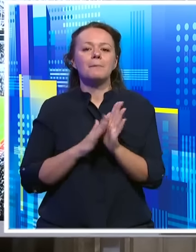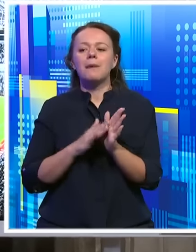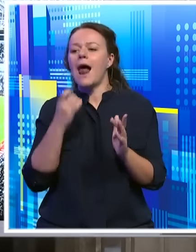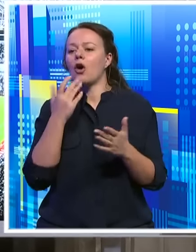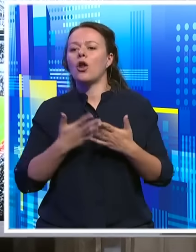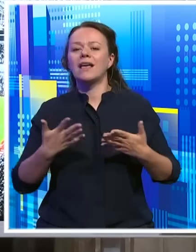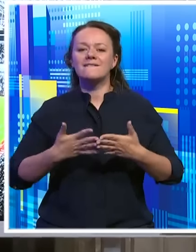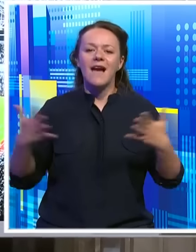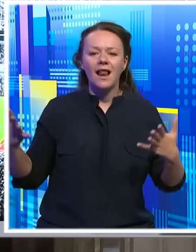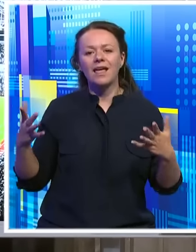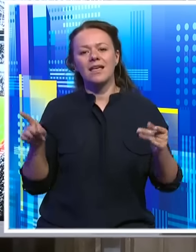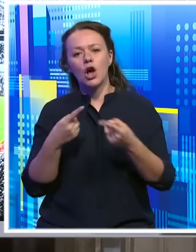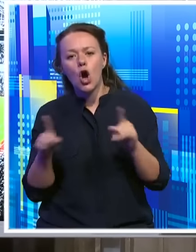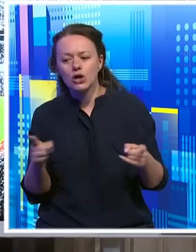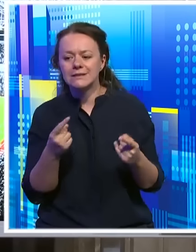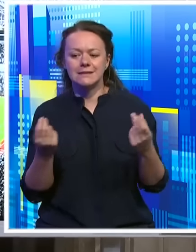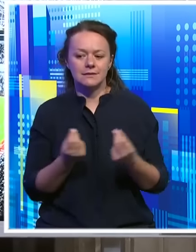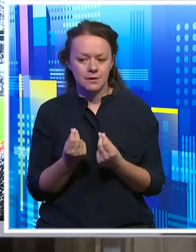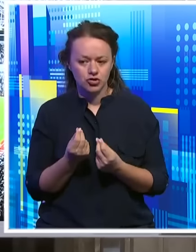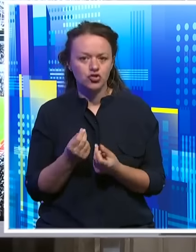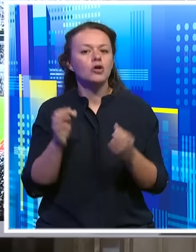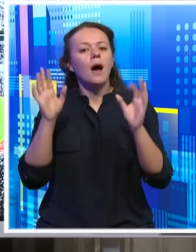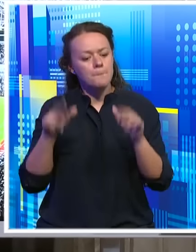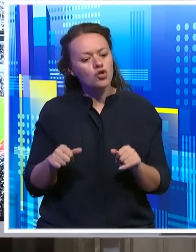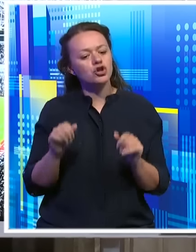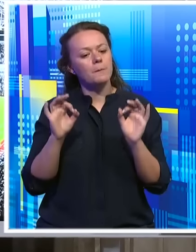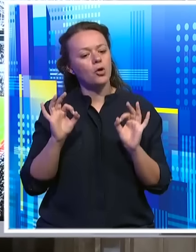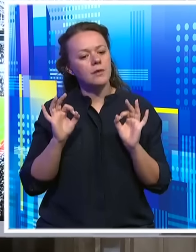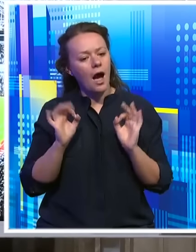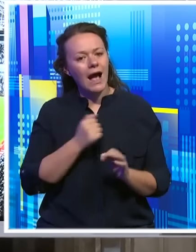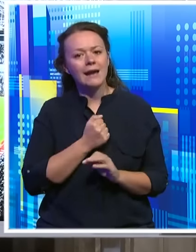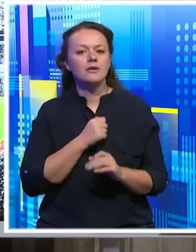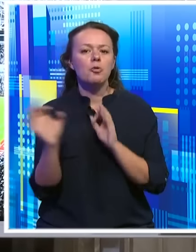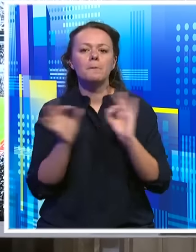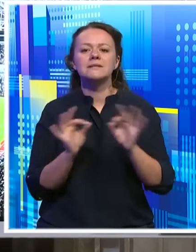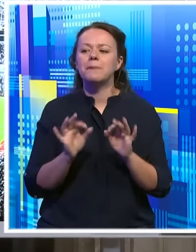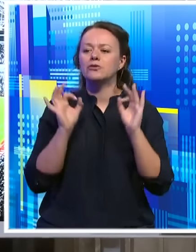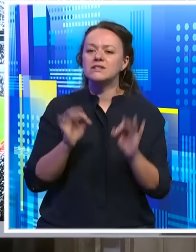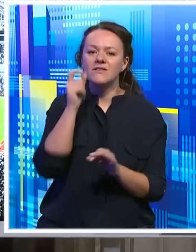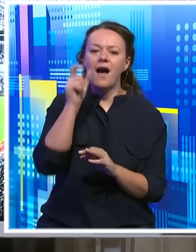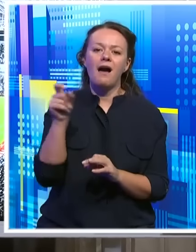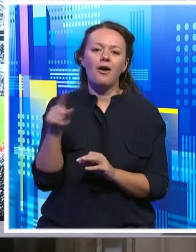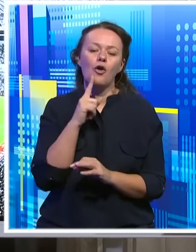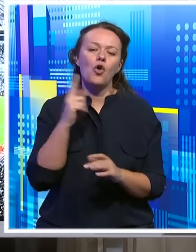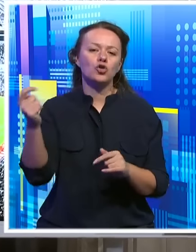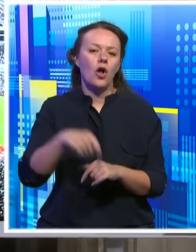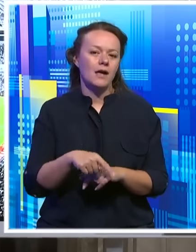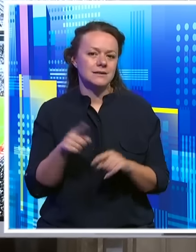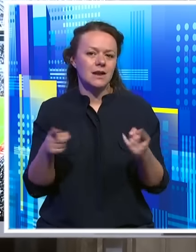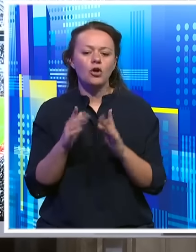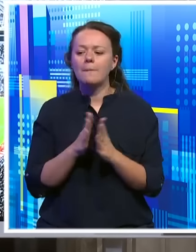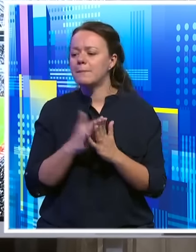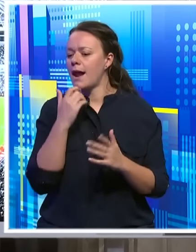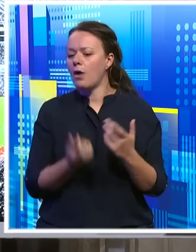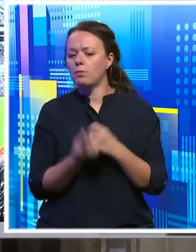koncerata, da bismo u svakom trenutku mogli da garantujemo bezbednost svakom čoveku koji dođe na koncert i da može lako, brzo,